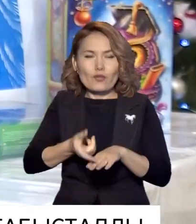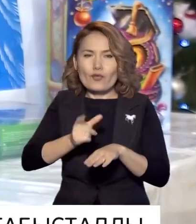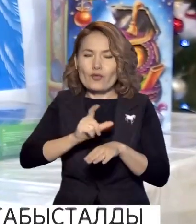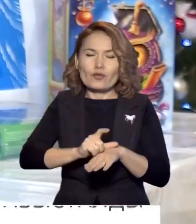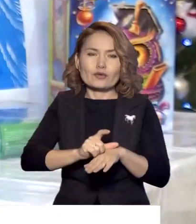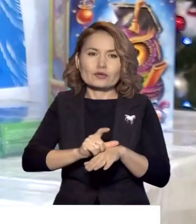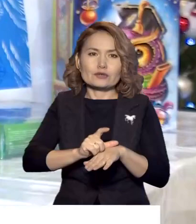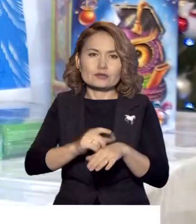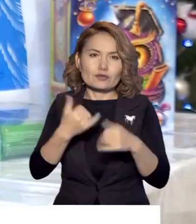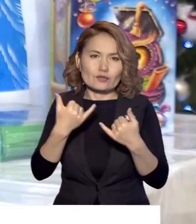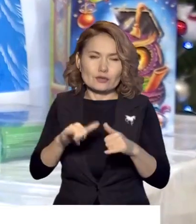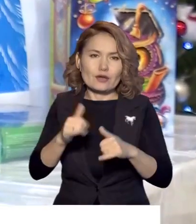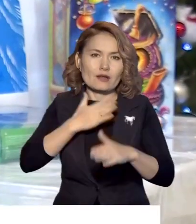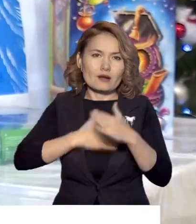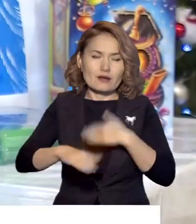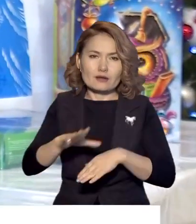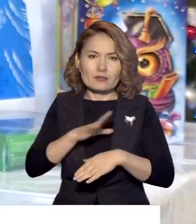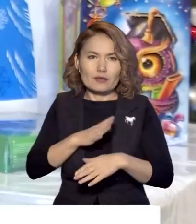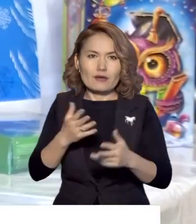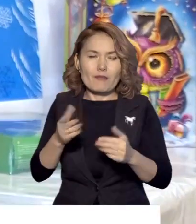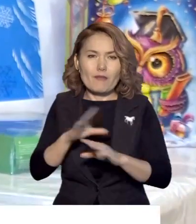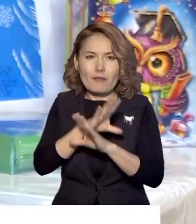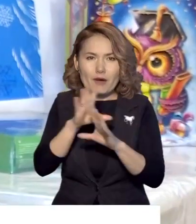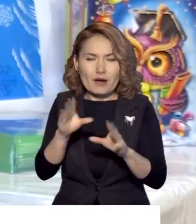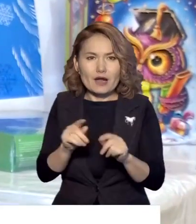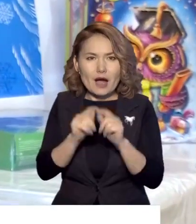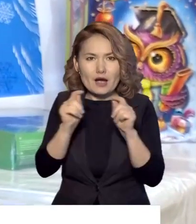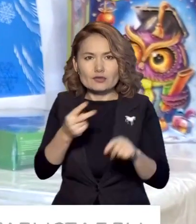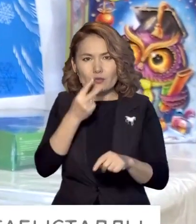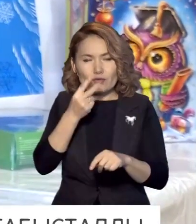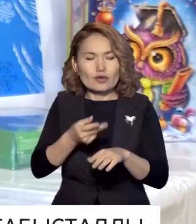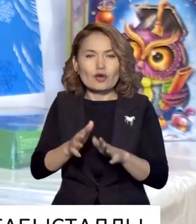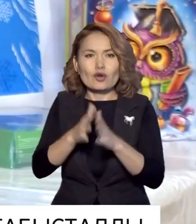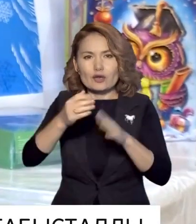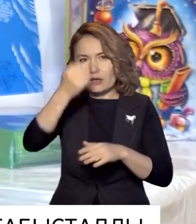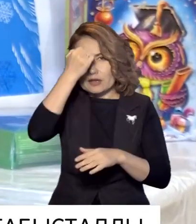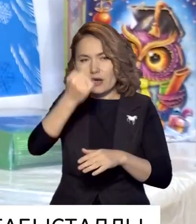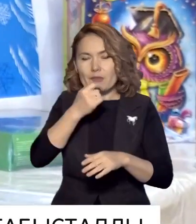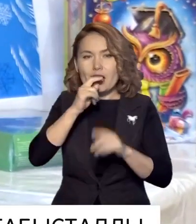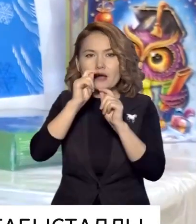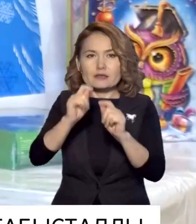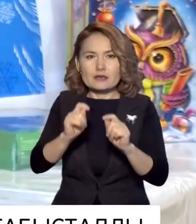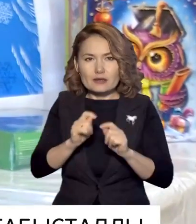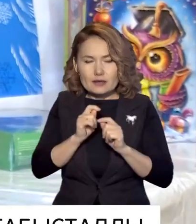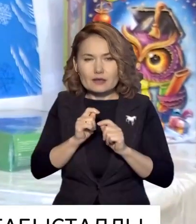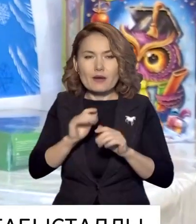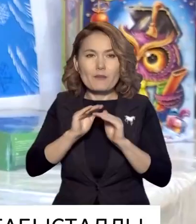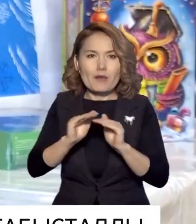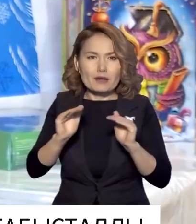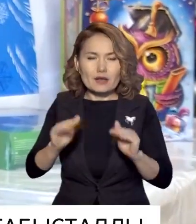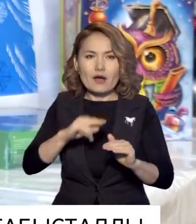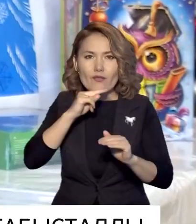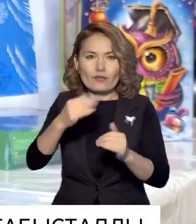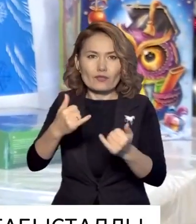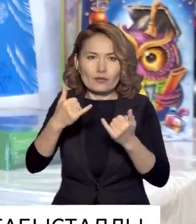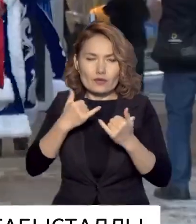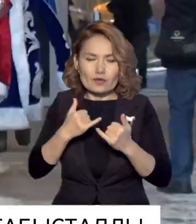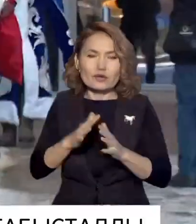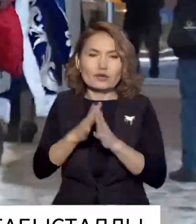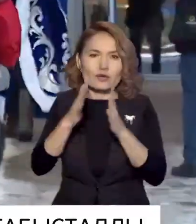ашып, қуанышты болды. Рахмет көп-көп. Осындай сыйлықтар беріп жатқанына, балаларымызға көңіл аударып